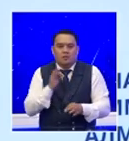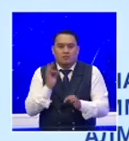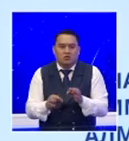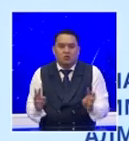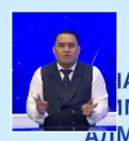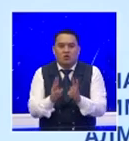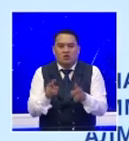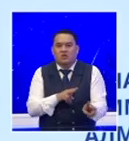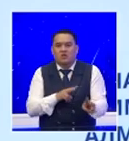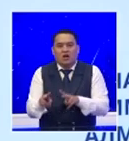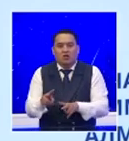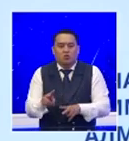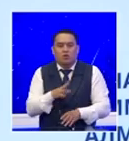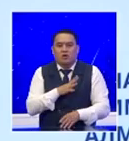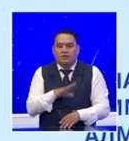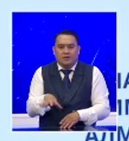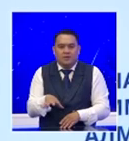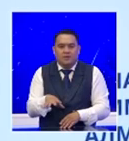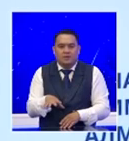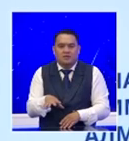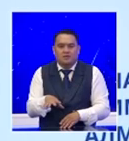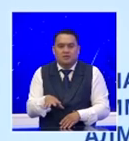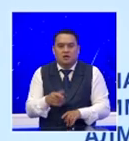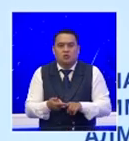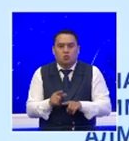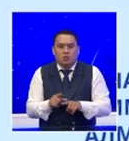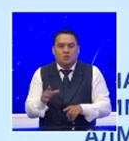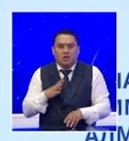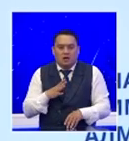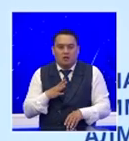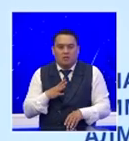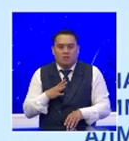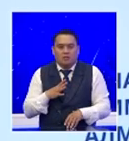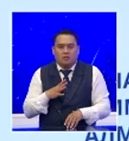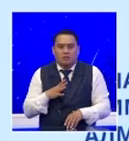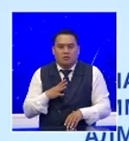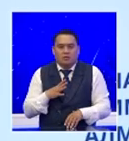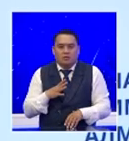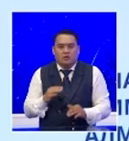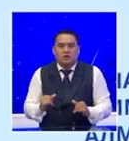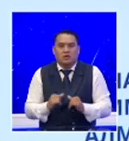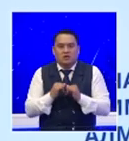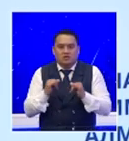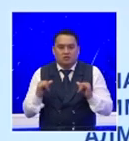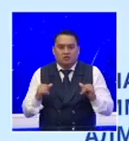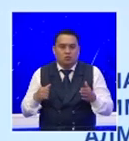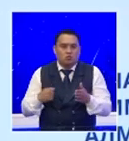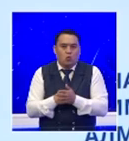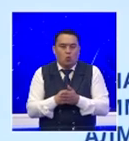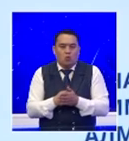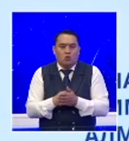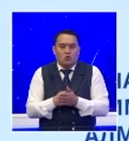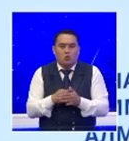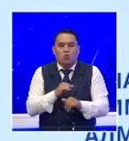костры, неконтролируемое горение происходило, которое в ходе чего оно получало, то есть, развитие и доходило, то есть,